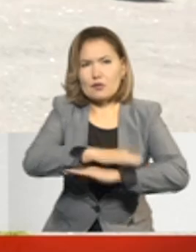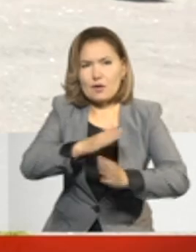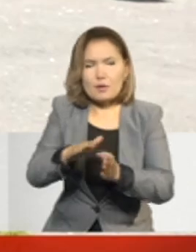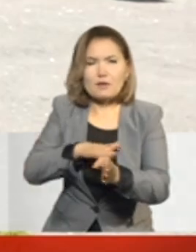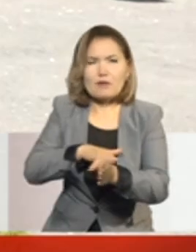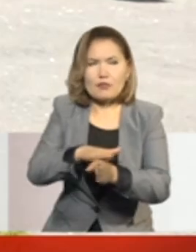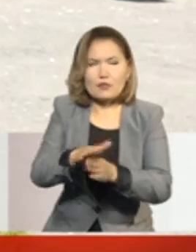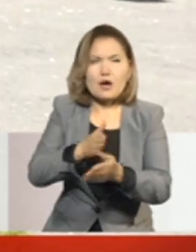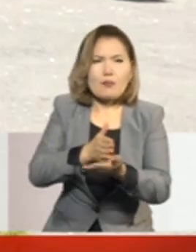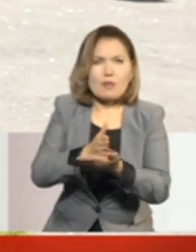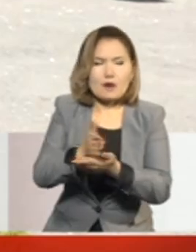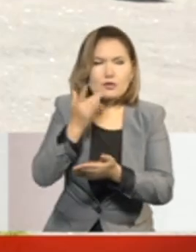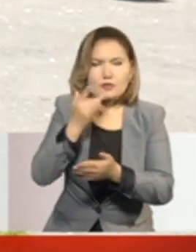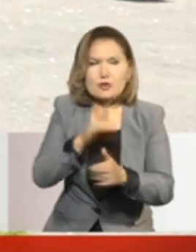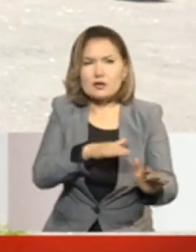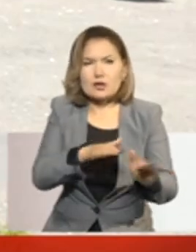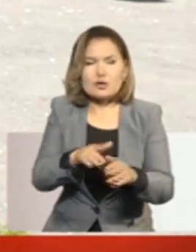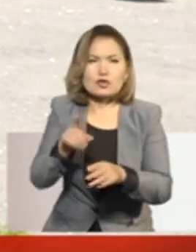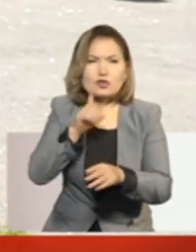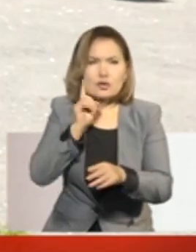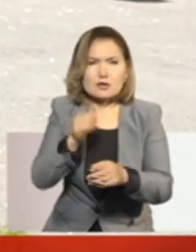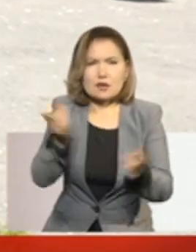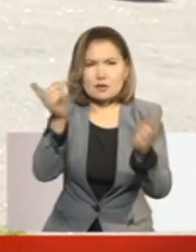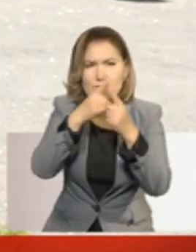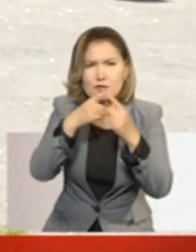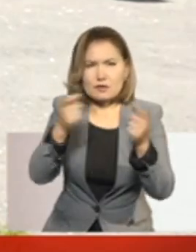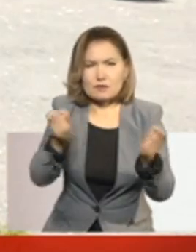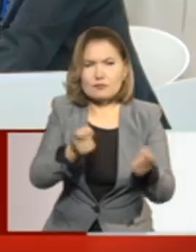бағытында осындай акция ұйымдастырып жатырмыз.